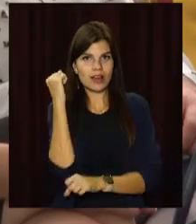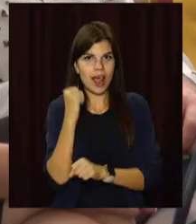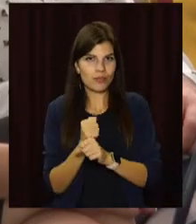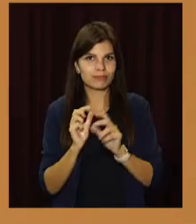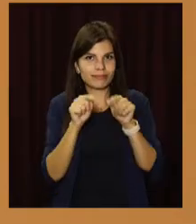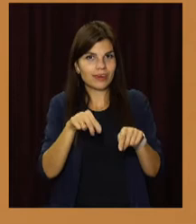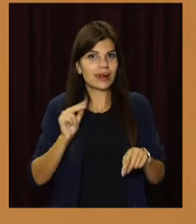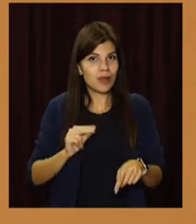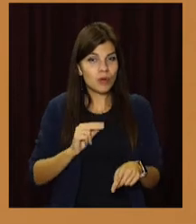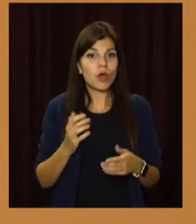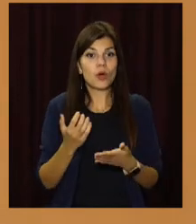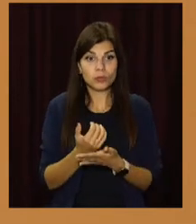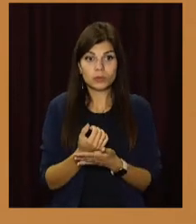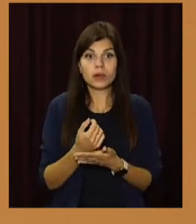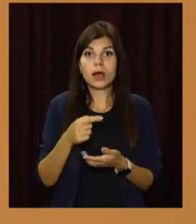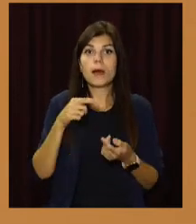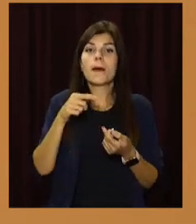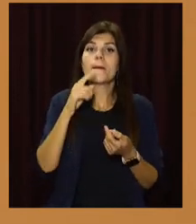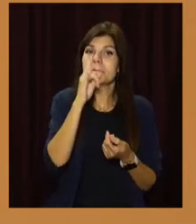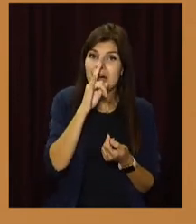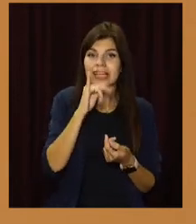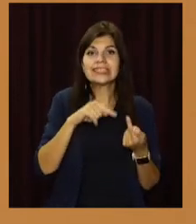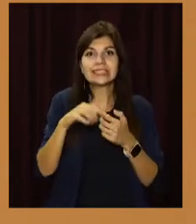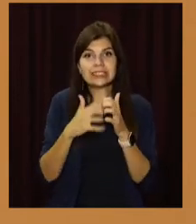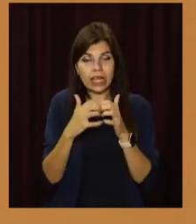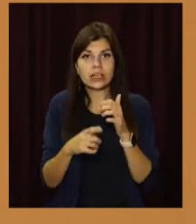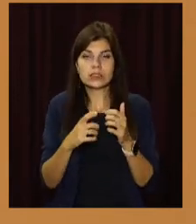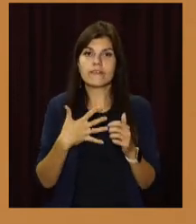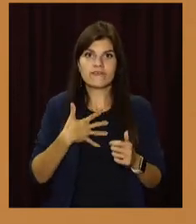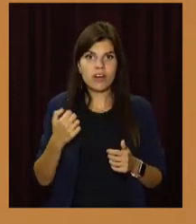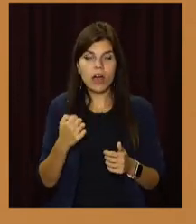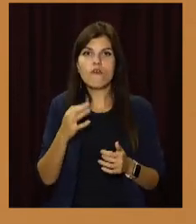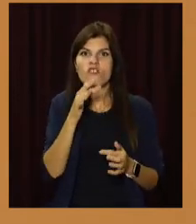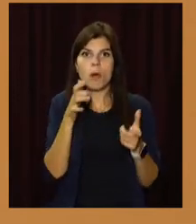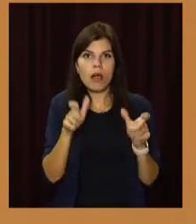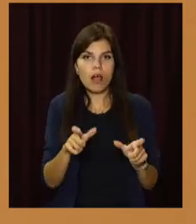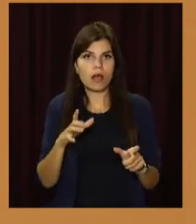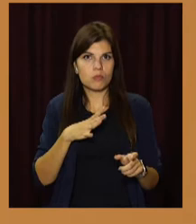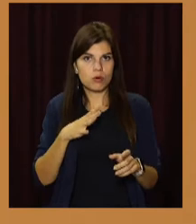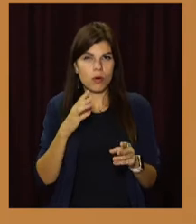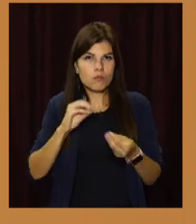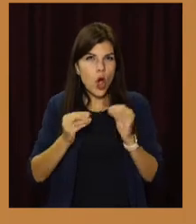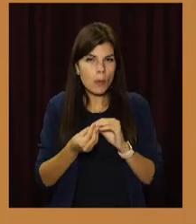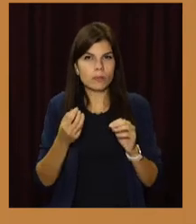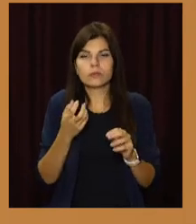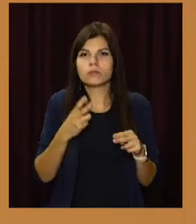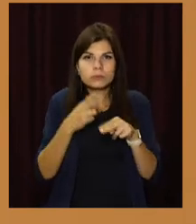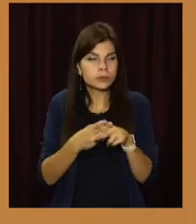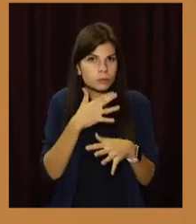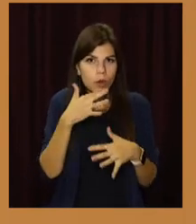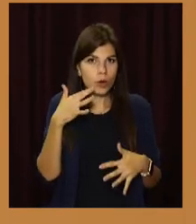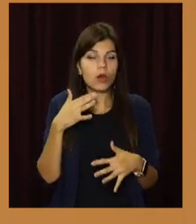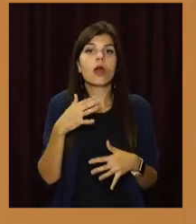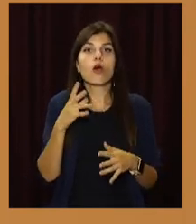бізнес виявився сильнішим, боровся з випробуванням, продемонстрував соціальну відповідальність і виконав свої зобов'язання